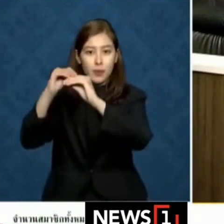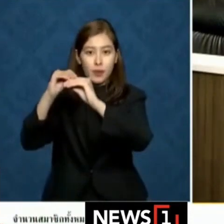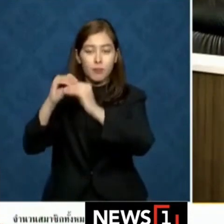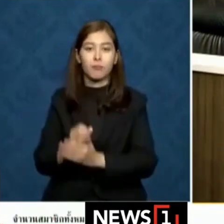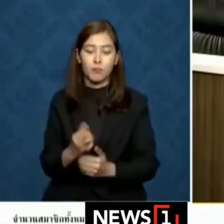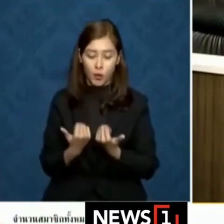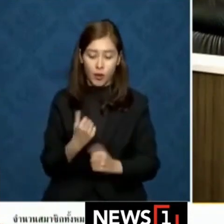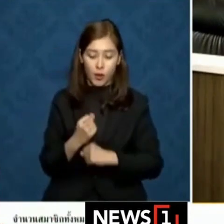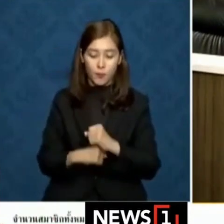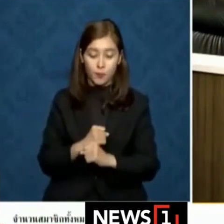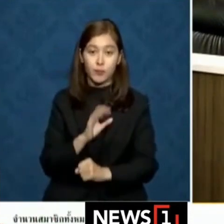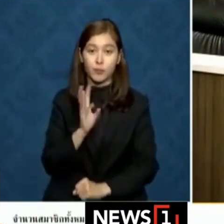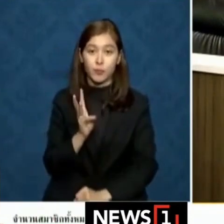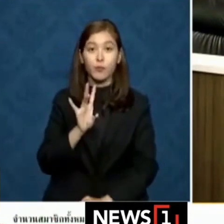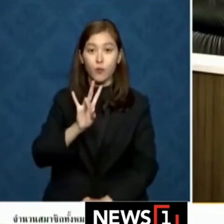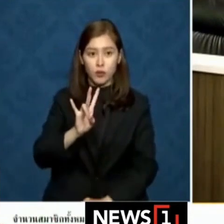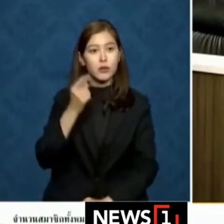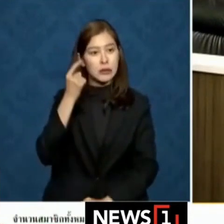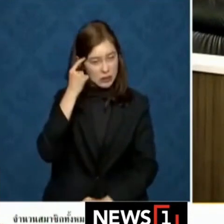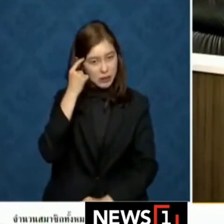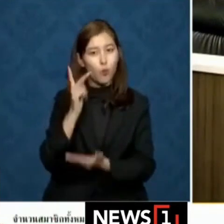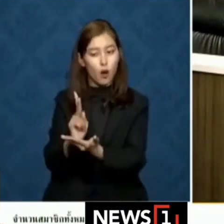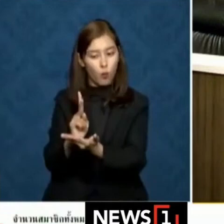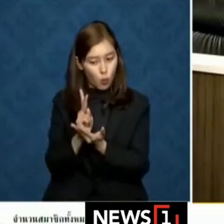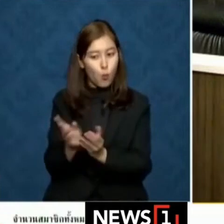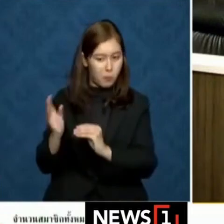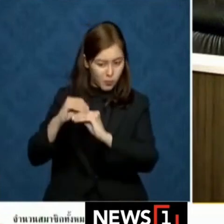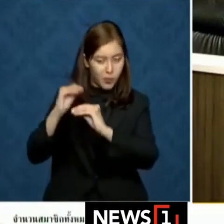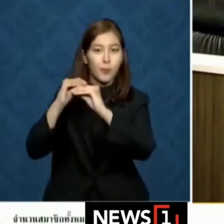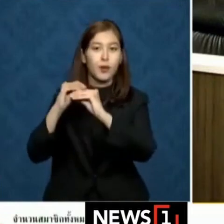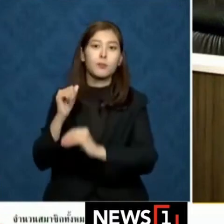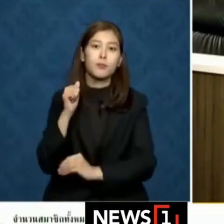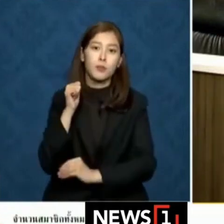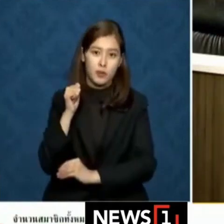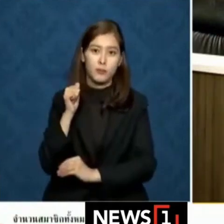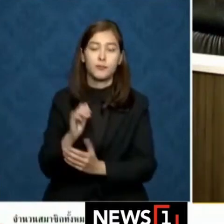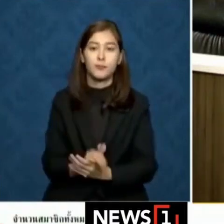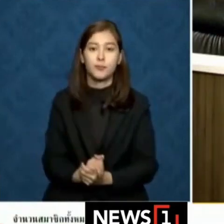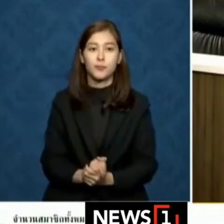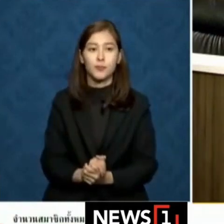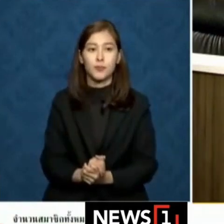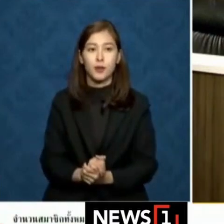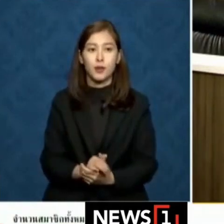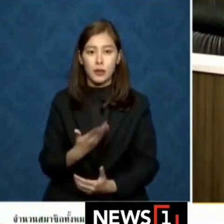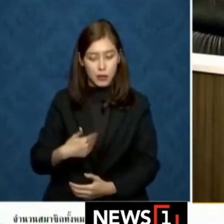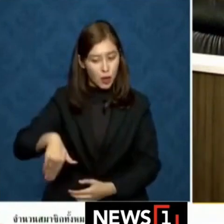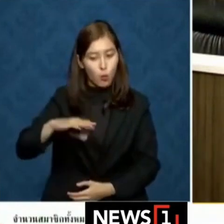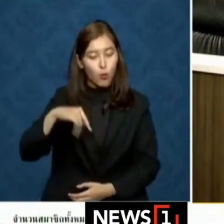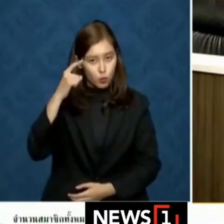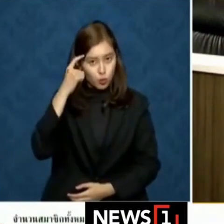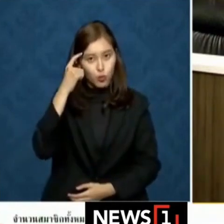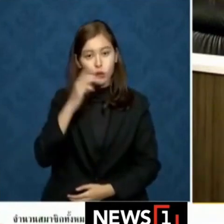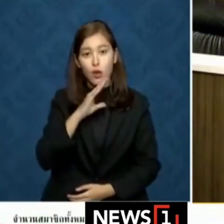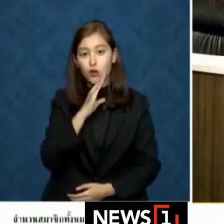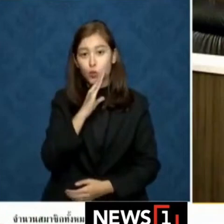ใจด้วยว่ากระแสเงินสดวันนี้ของกฟผมีประมาณ 8-9หมืล้านบาทนะคะตรงนี้เนี่ยมันก็จะมีการ